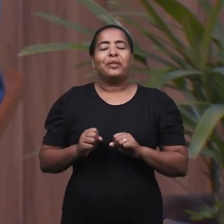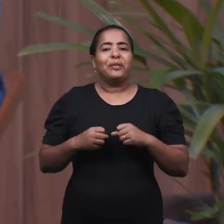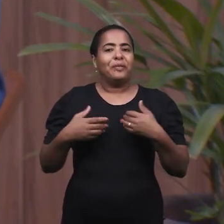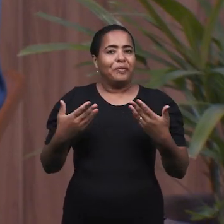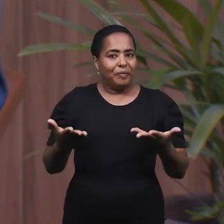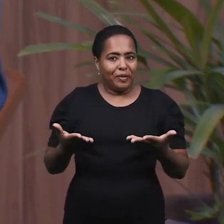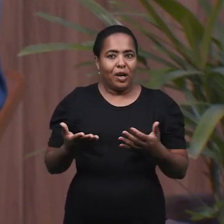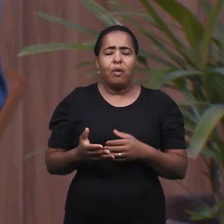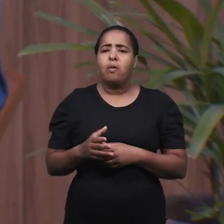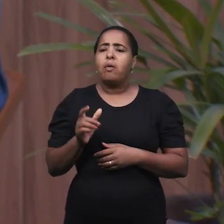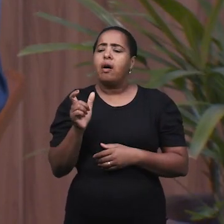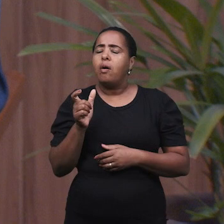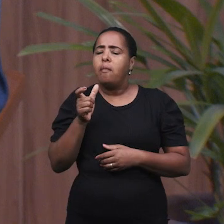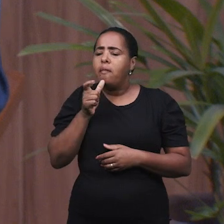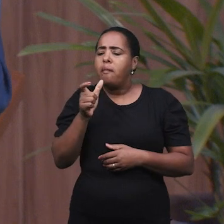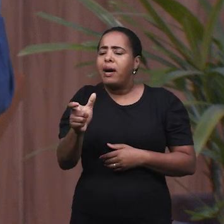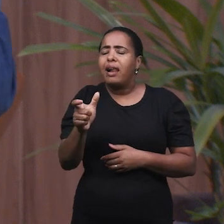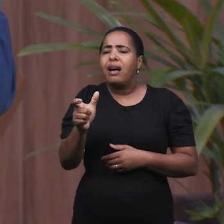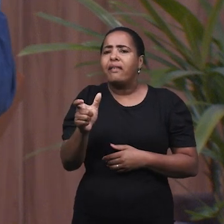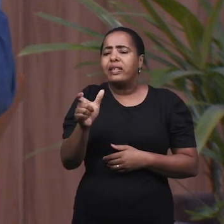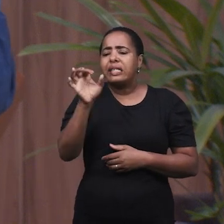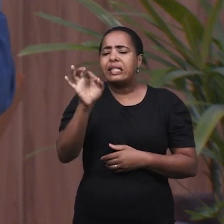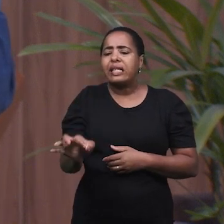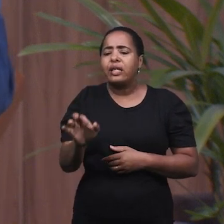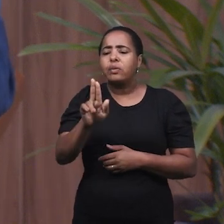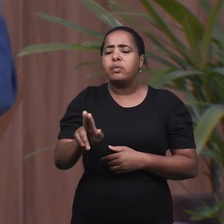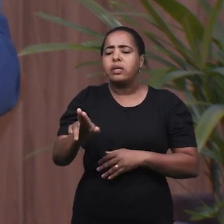Cette thématique, c'est très intéressant, mais